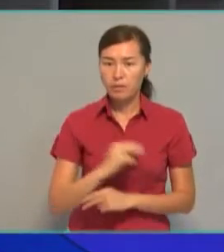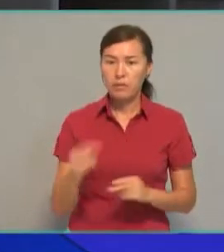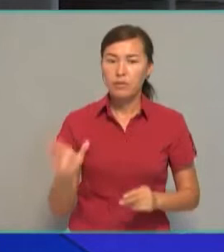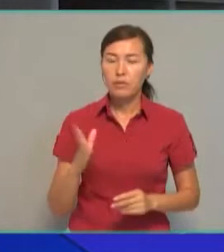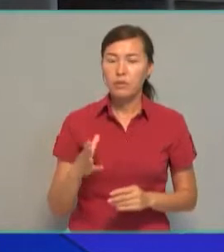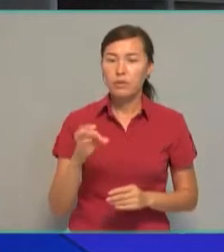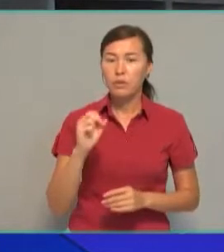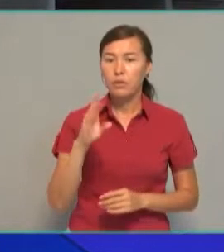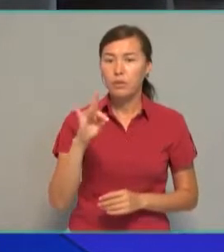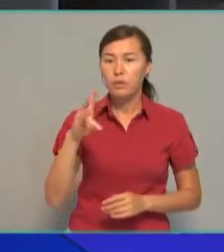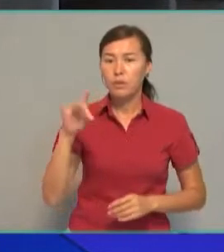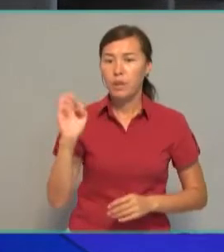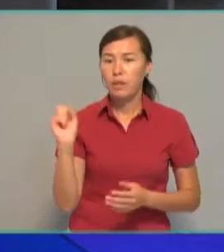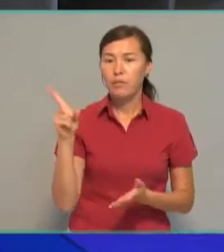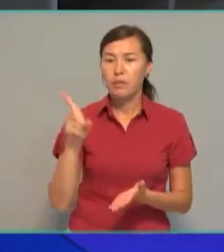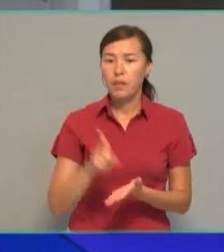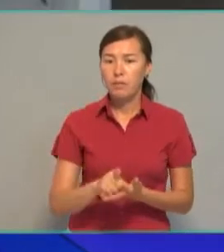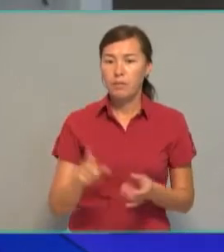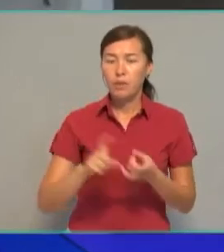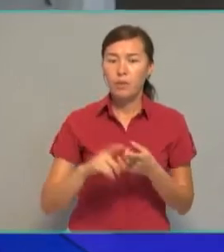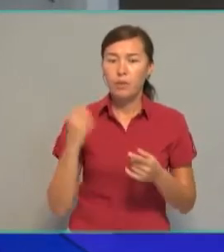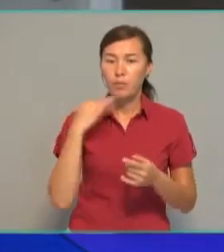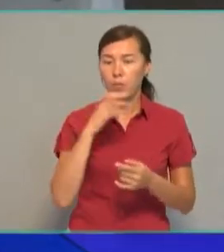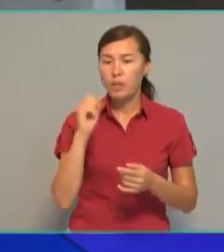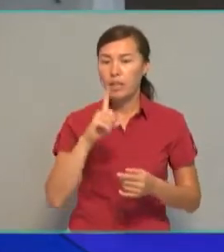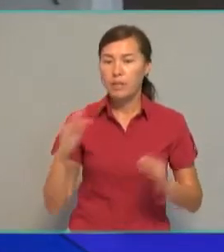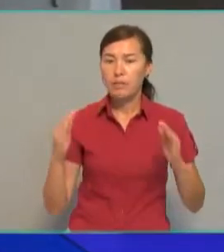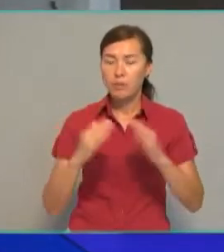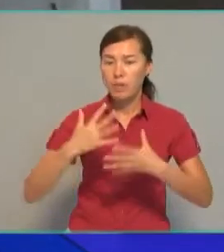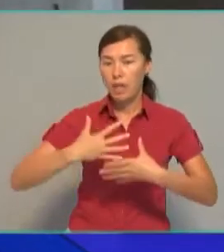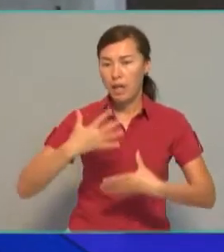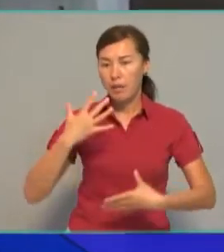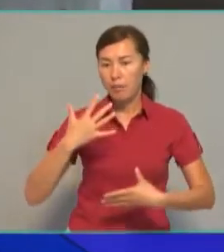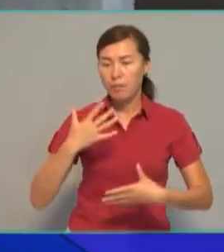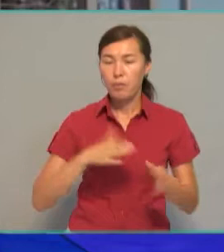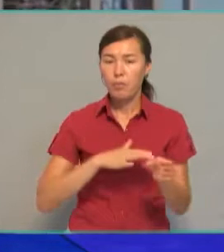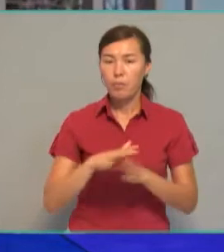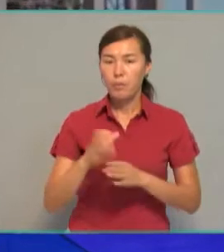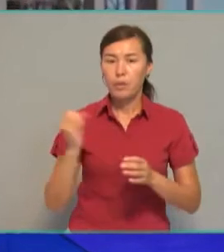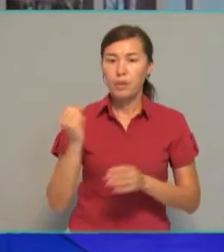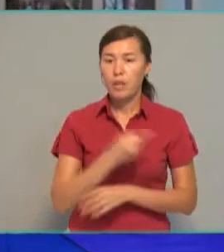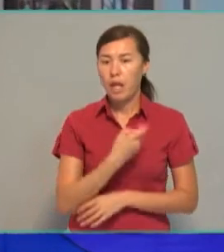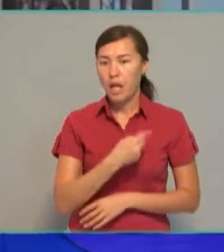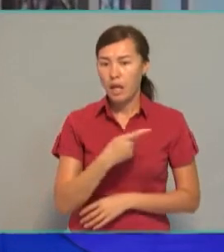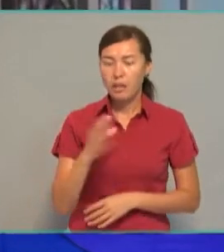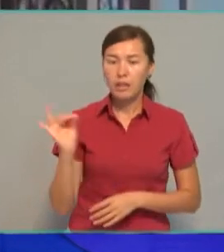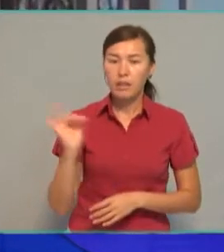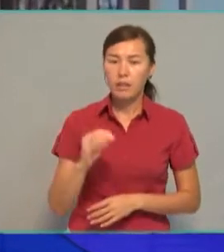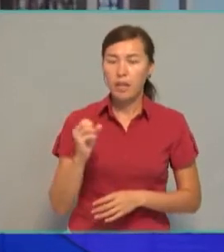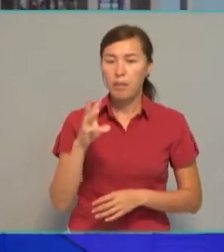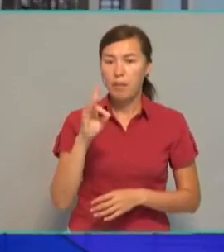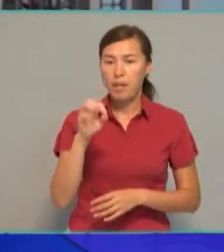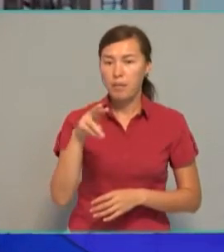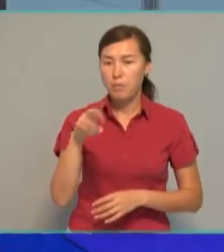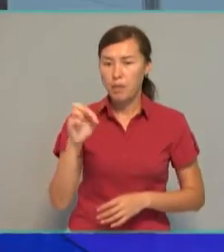берілмек. Өмірзақ Естайұлының тапсырмасына сәйкес көп пәтерлі тұрғын үйлердің қасбеттері тұтастай ақ түсті травертин мен ақ